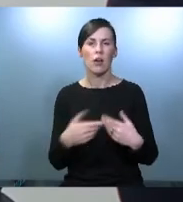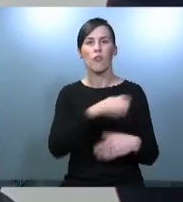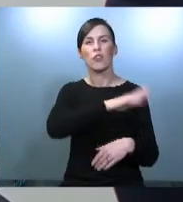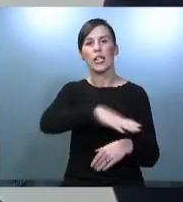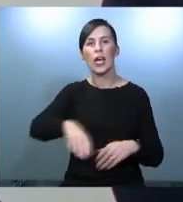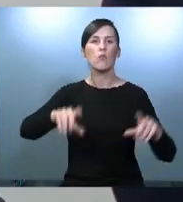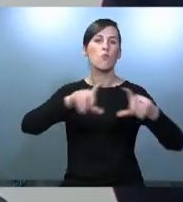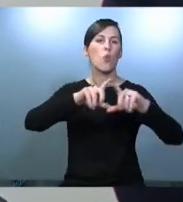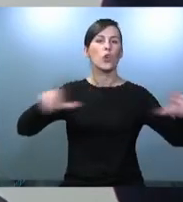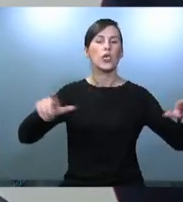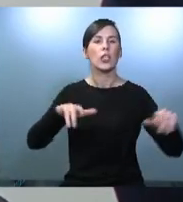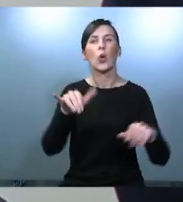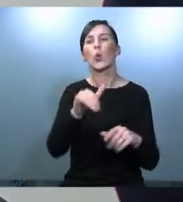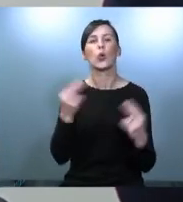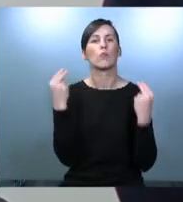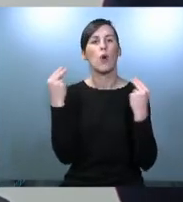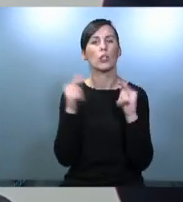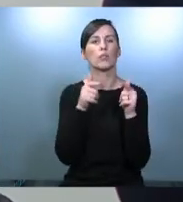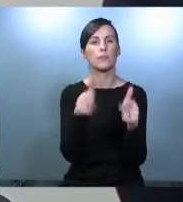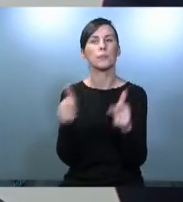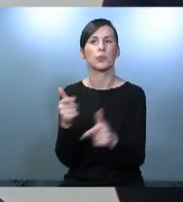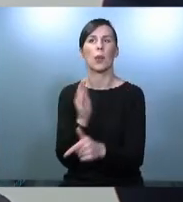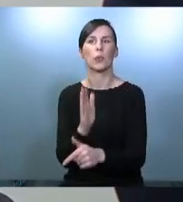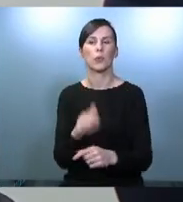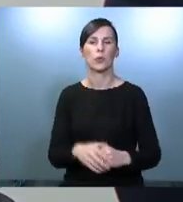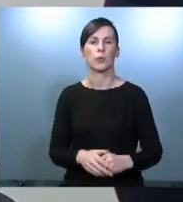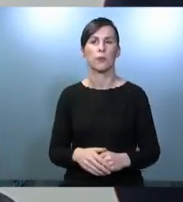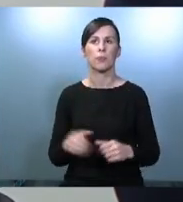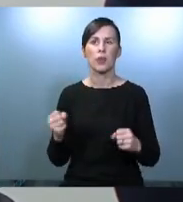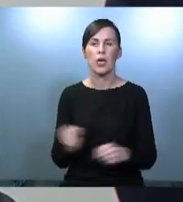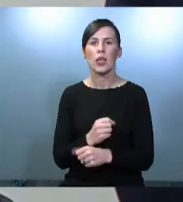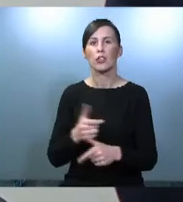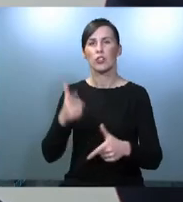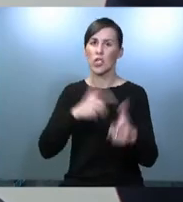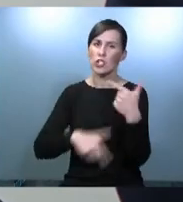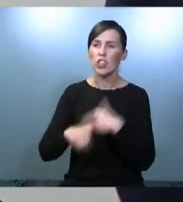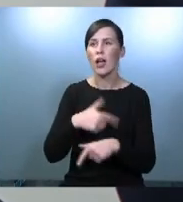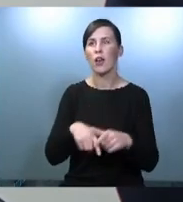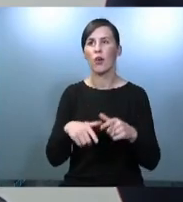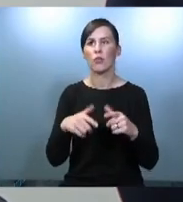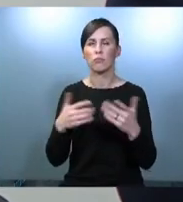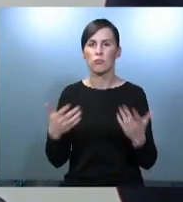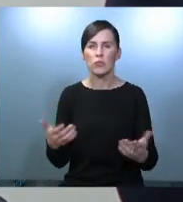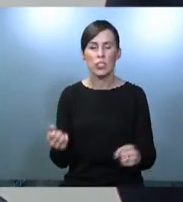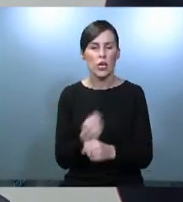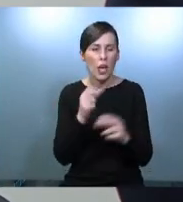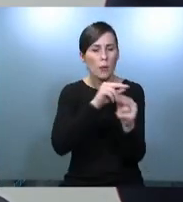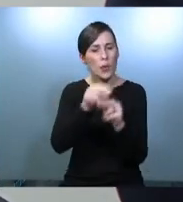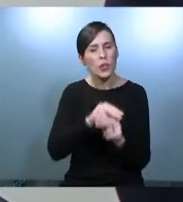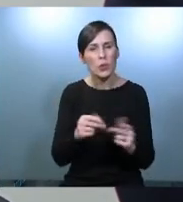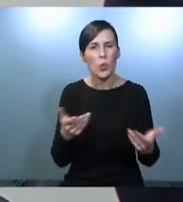turim investuoti, turim į infrastruktūrą, į darželių atnaujinimą, į mokyklose dirbančių